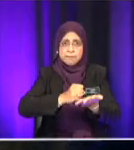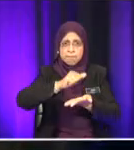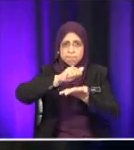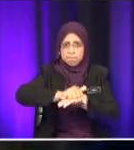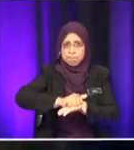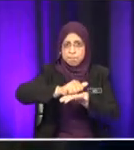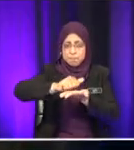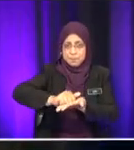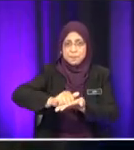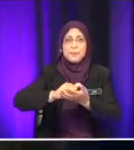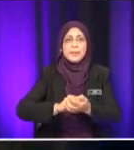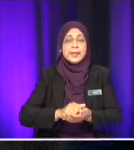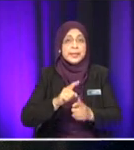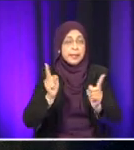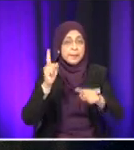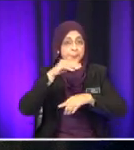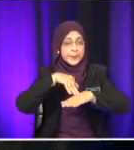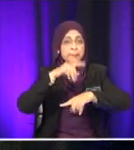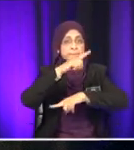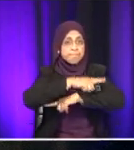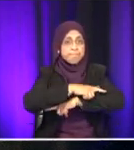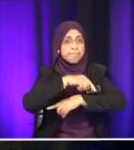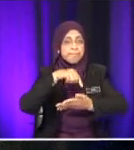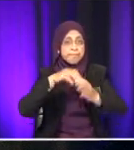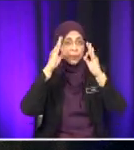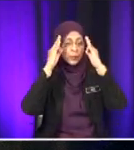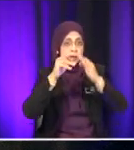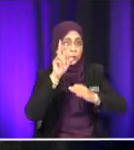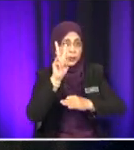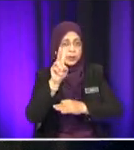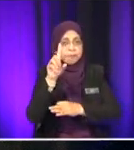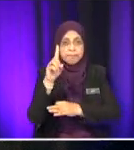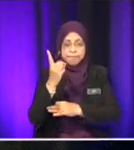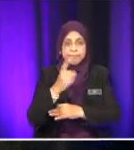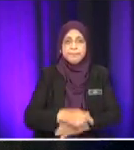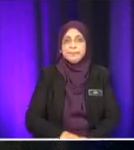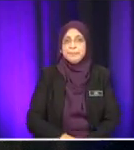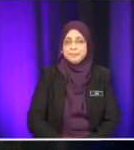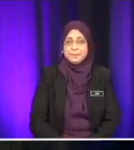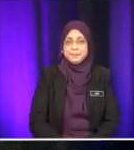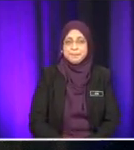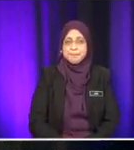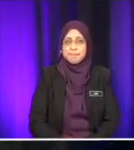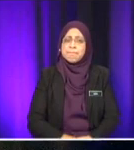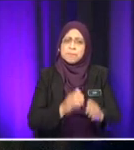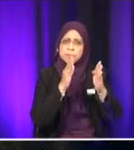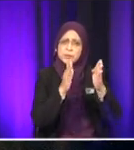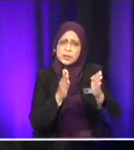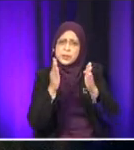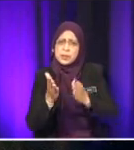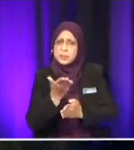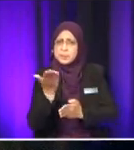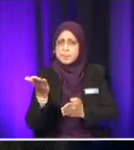tapi tumpuan kita hanya dua tajuk inilah ya Oke saya teruskan kembali dengan format instrumen